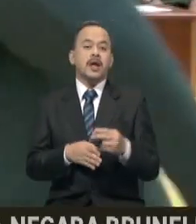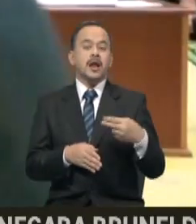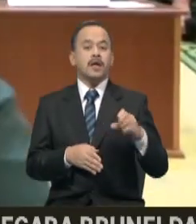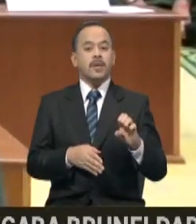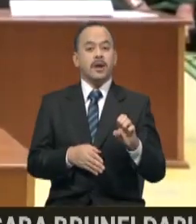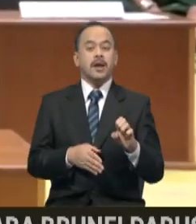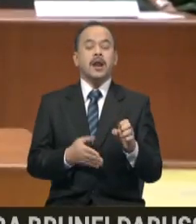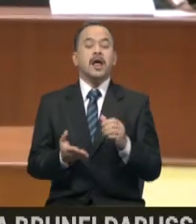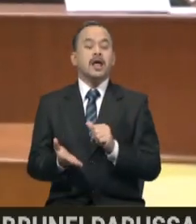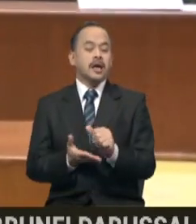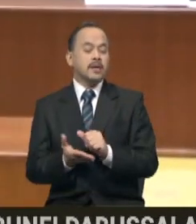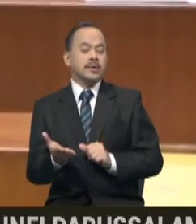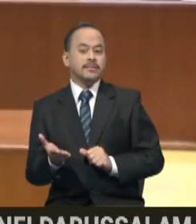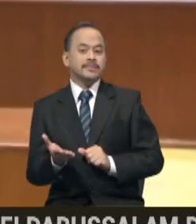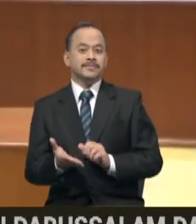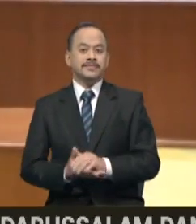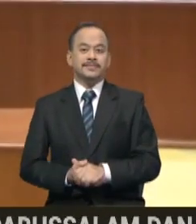Akademik.